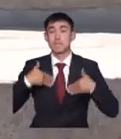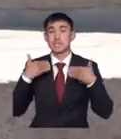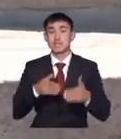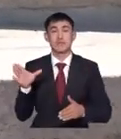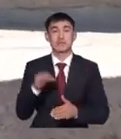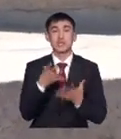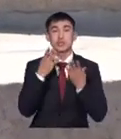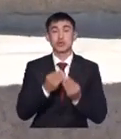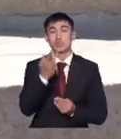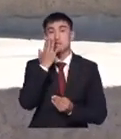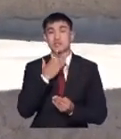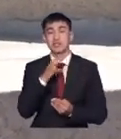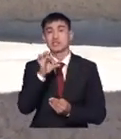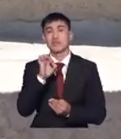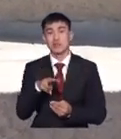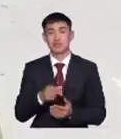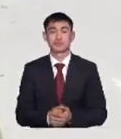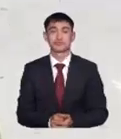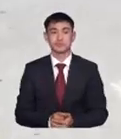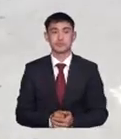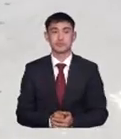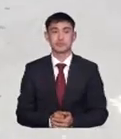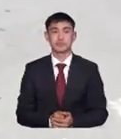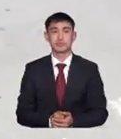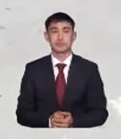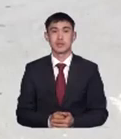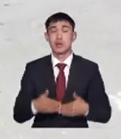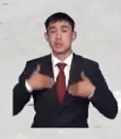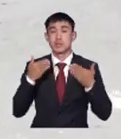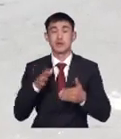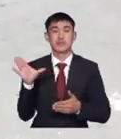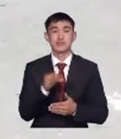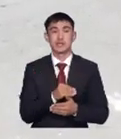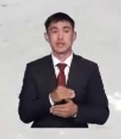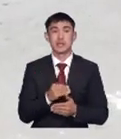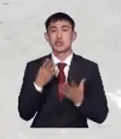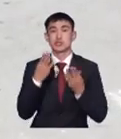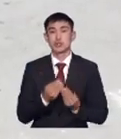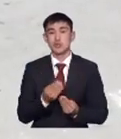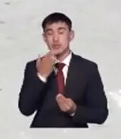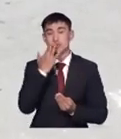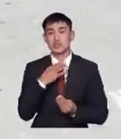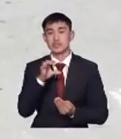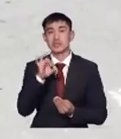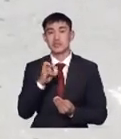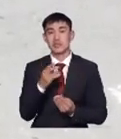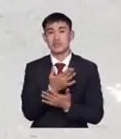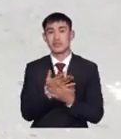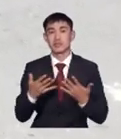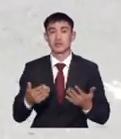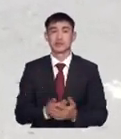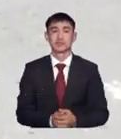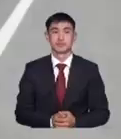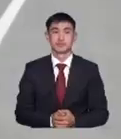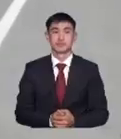с Днем национальных символов. Поздравляю всех с Днем национальных